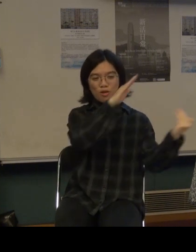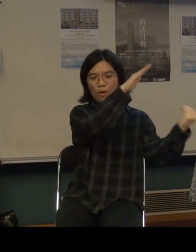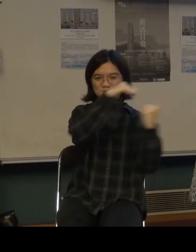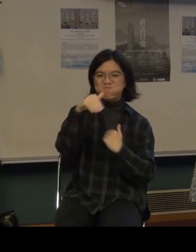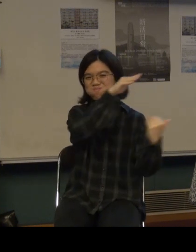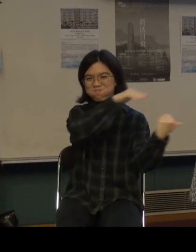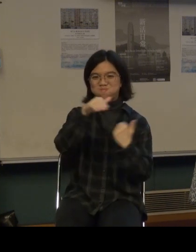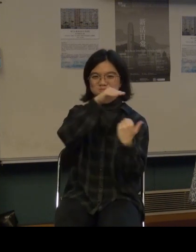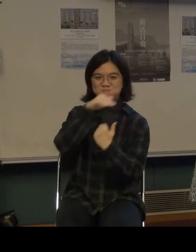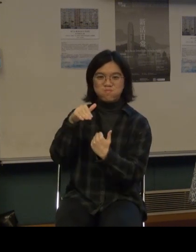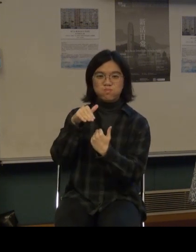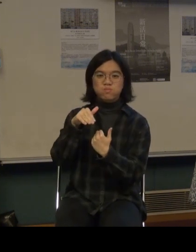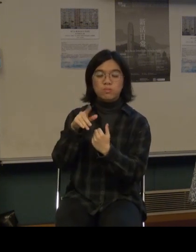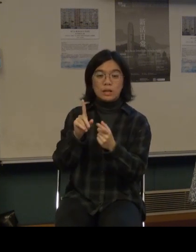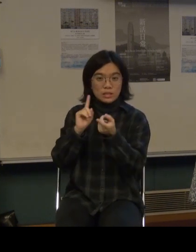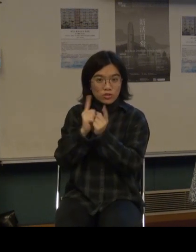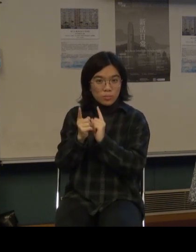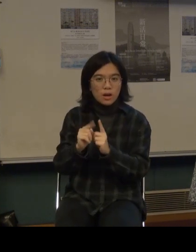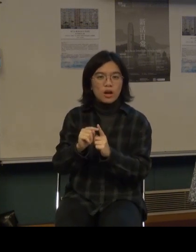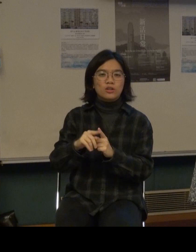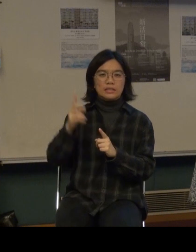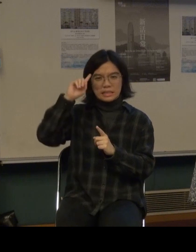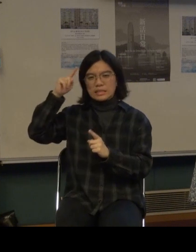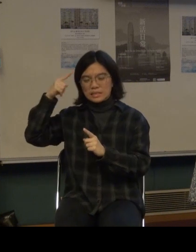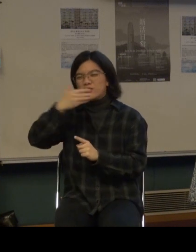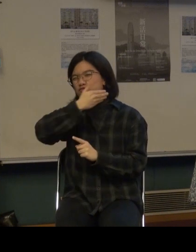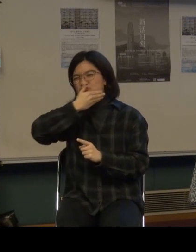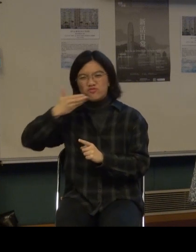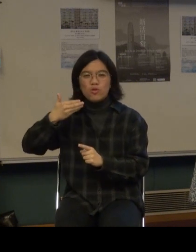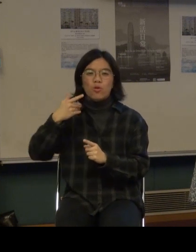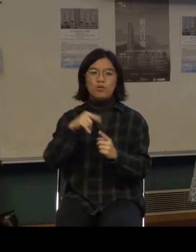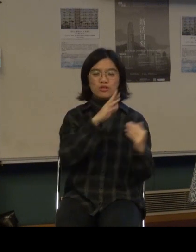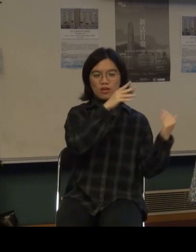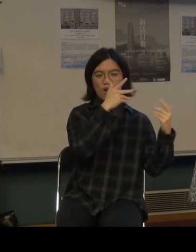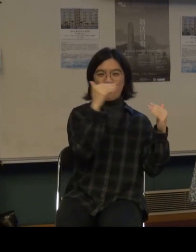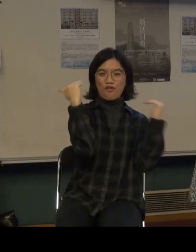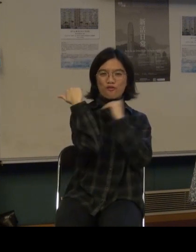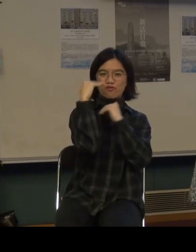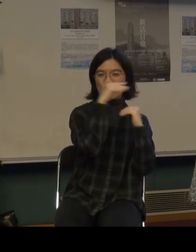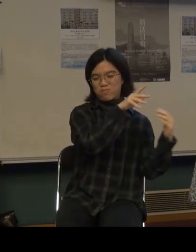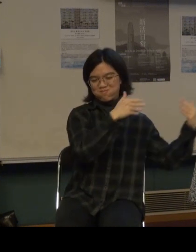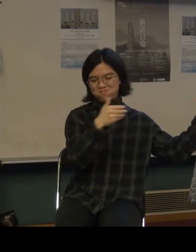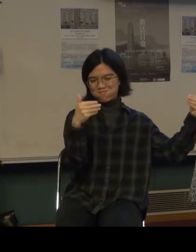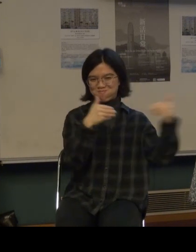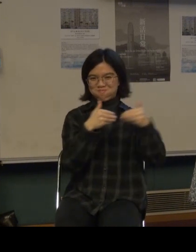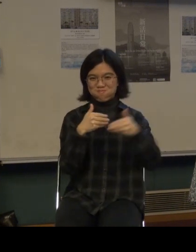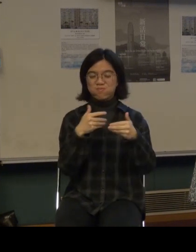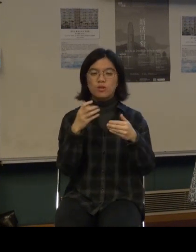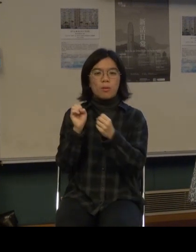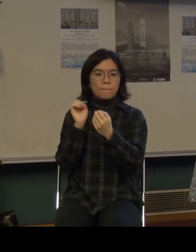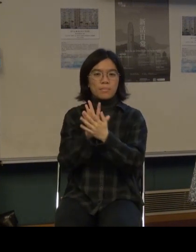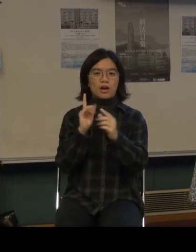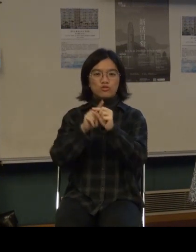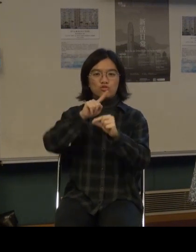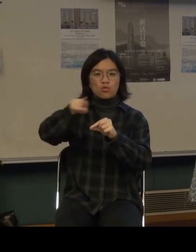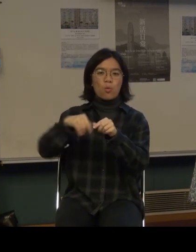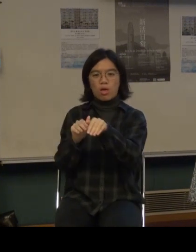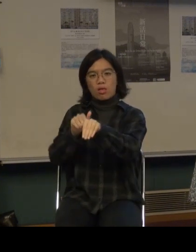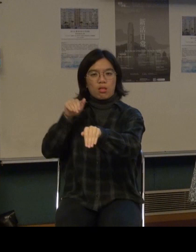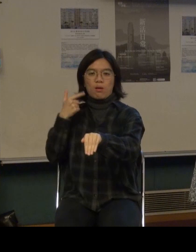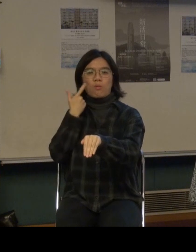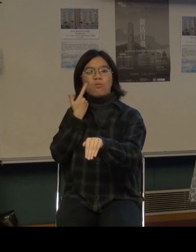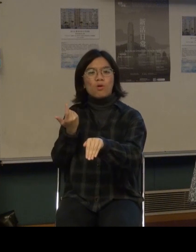咧就有好多嘅貨車走嚟攞貨啦，咁啊阻塞住中環個交通。咁所以當時咧政府就決定咧，我哋要